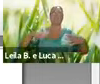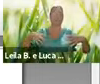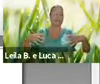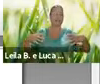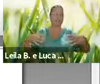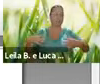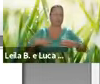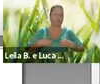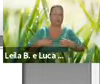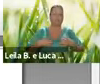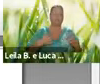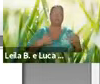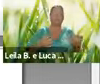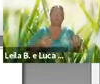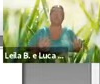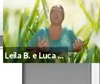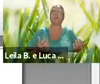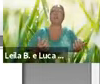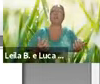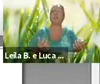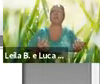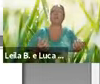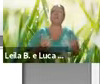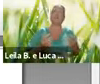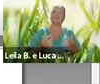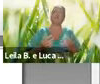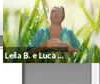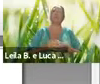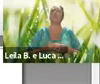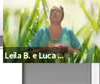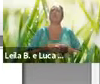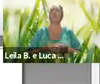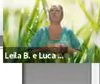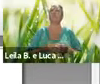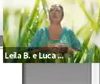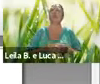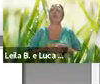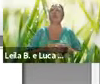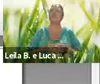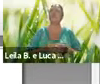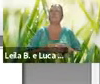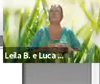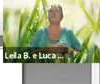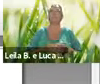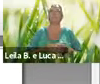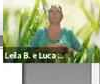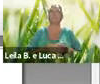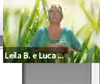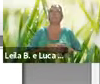nella cittadella atomica, perché noi siamo pieni di atomi del nostro corpo, formato da